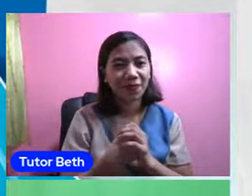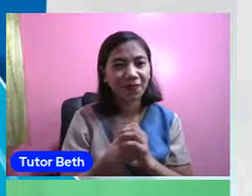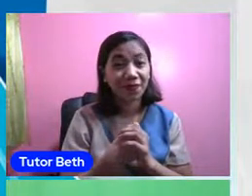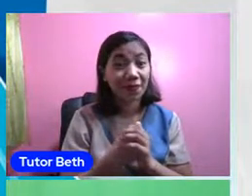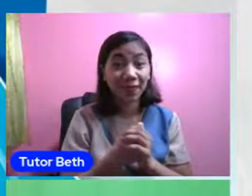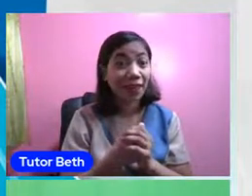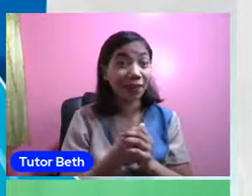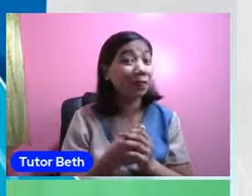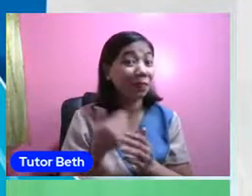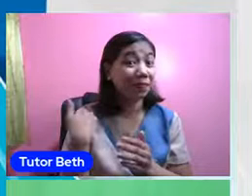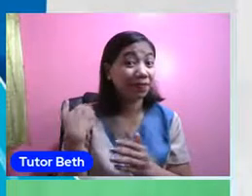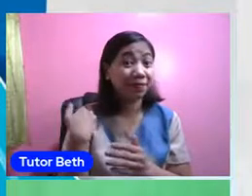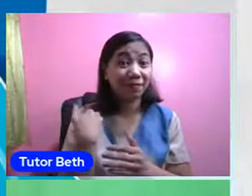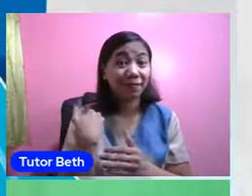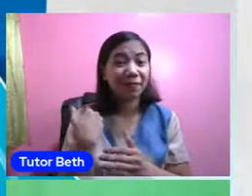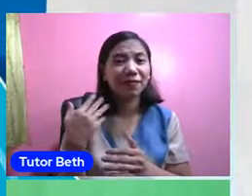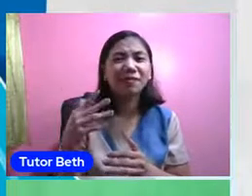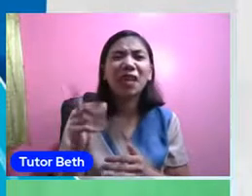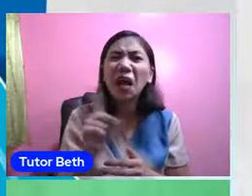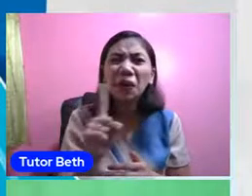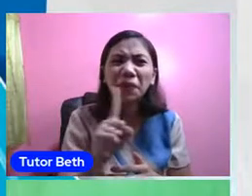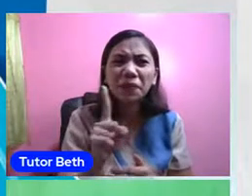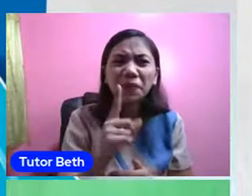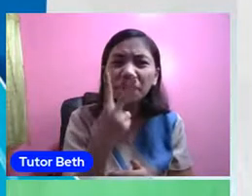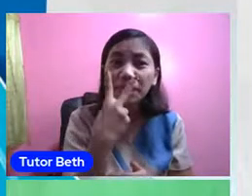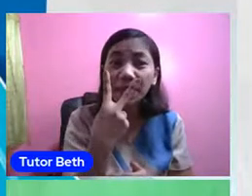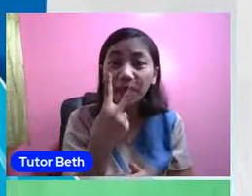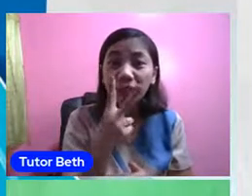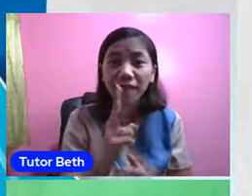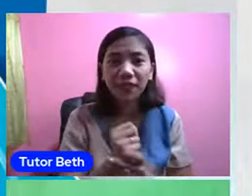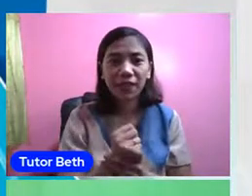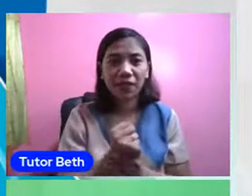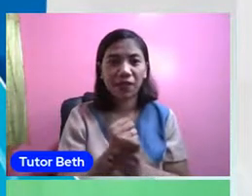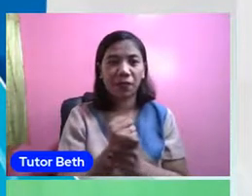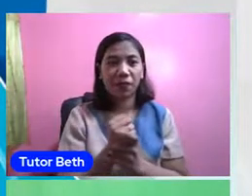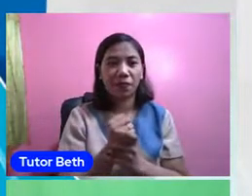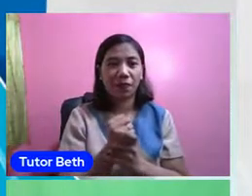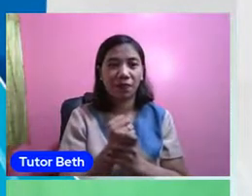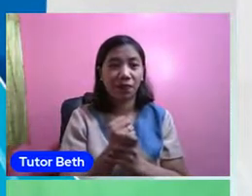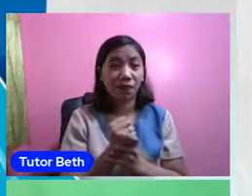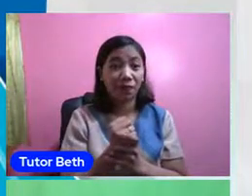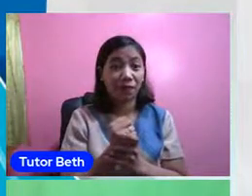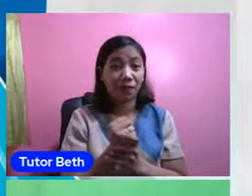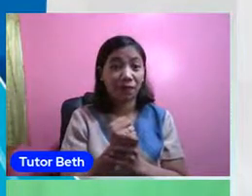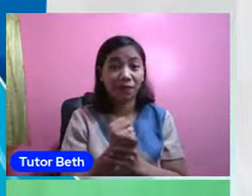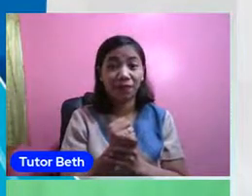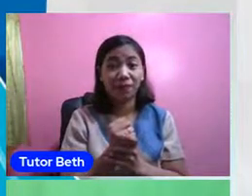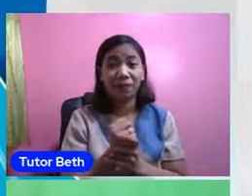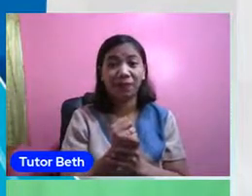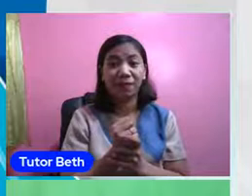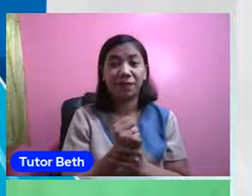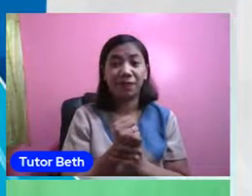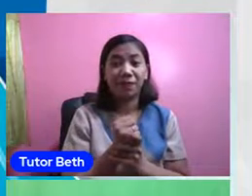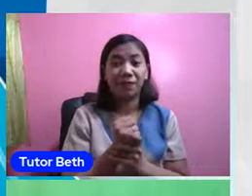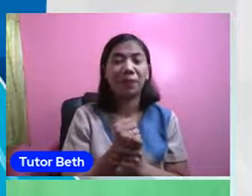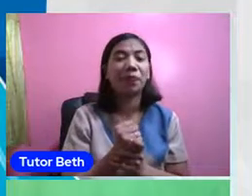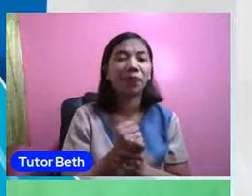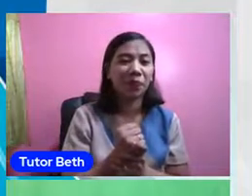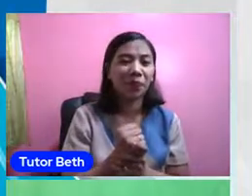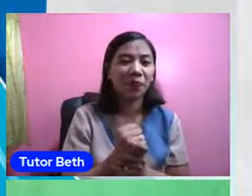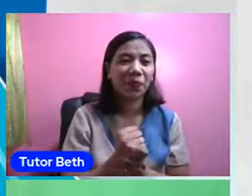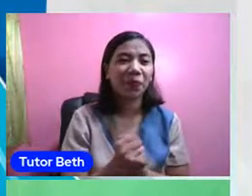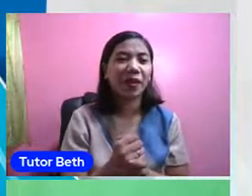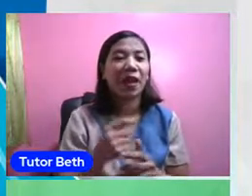Mayroon ba? Okay, sige. Siya ay tinatawag natin, tama na naman si Dave G yan. Yan ang